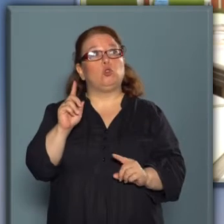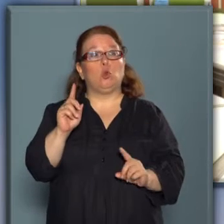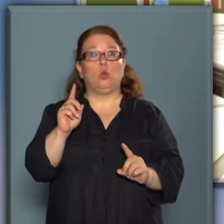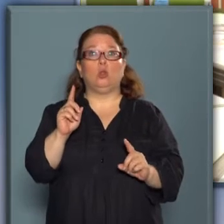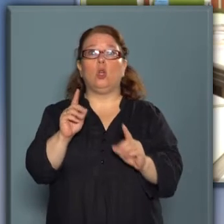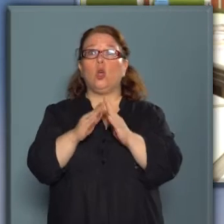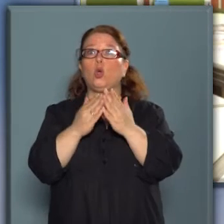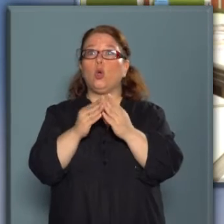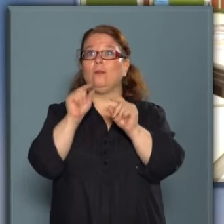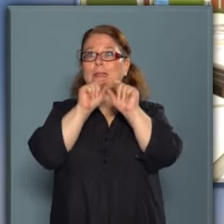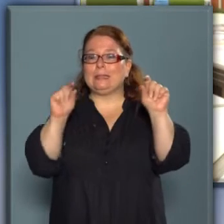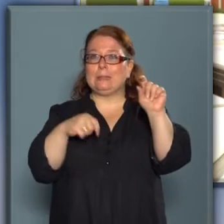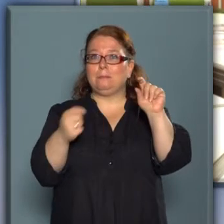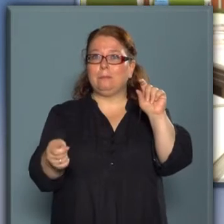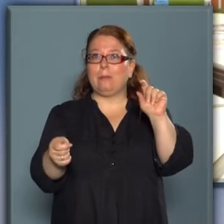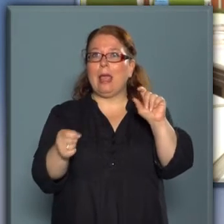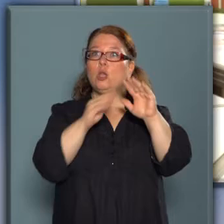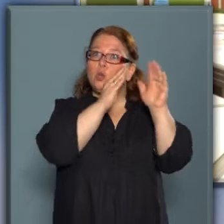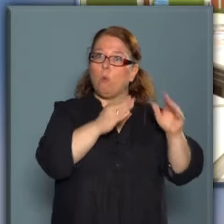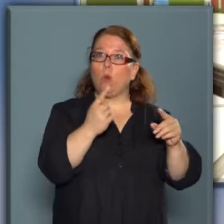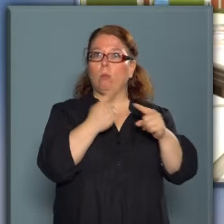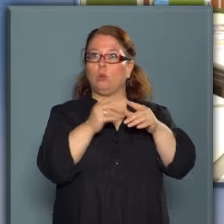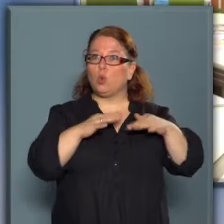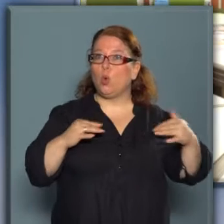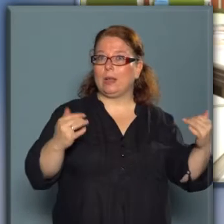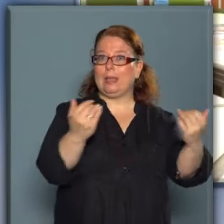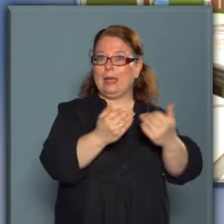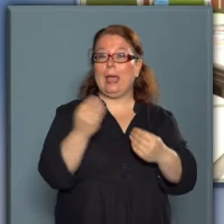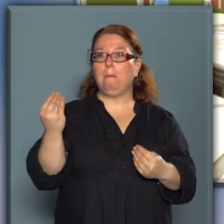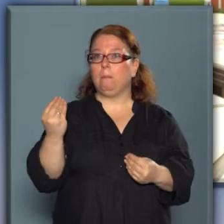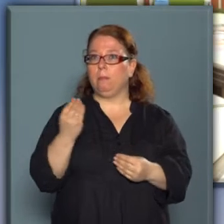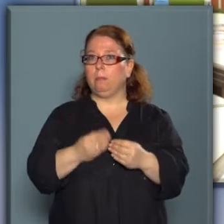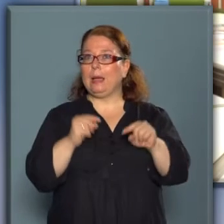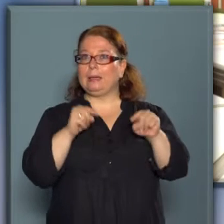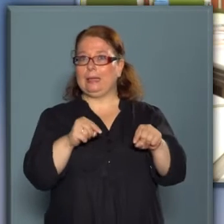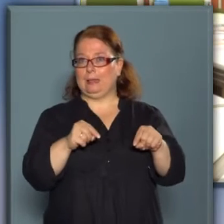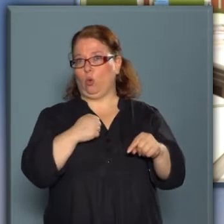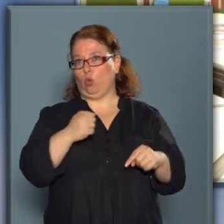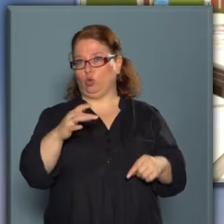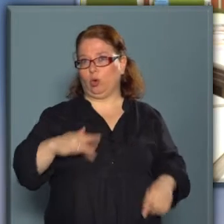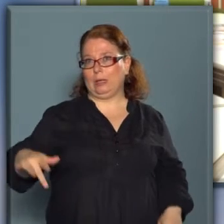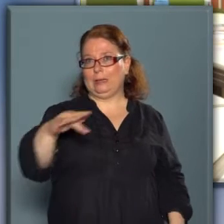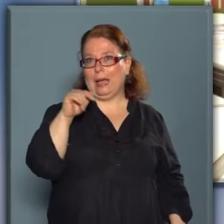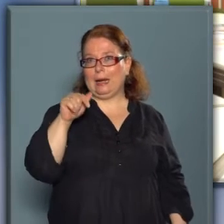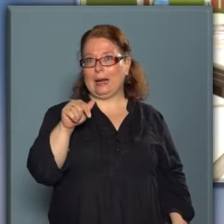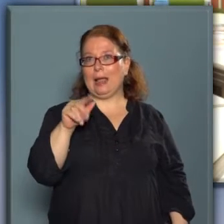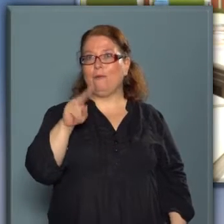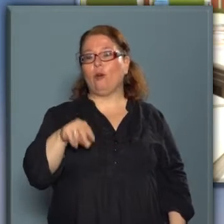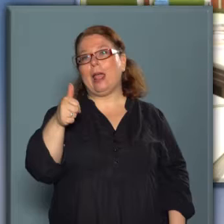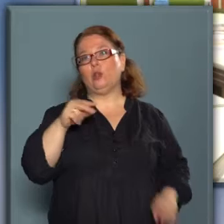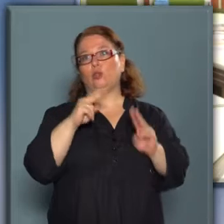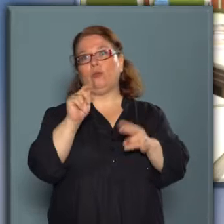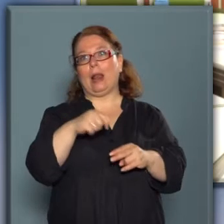a könyvnek azt a címet adtuk, hogy a szobor és a környéke, mivel itt a Hősök terén ez az